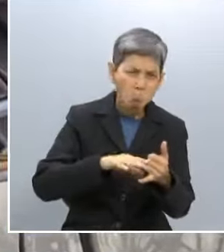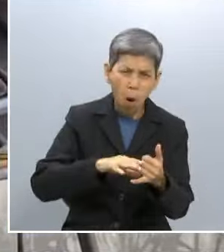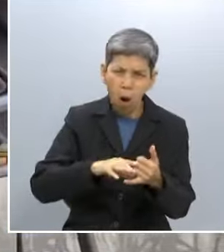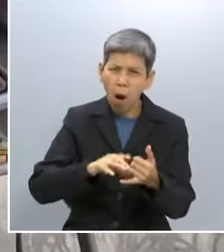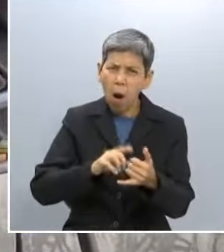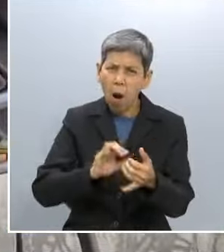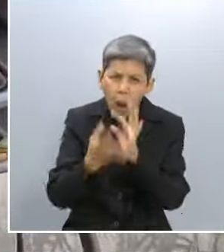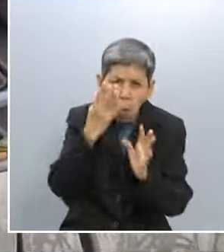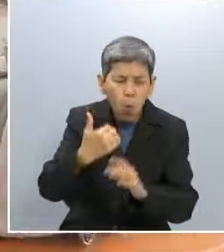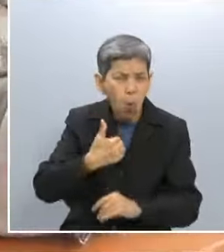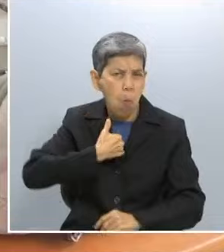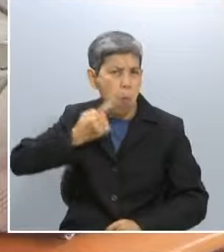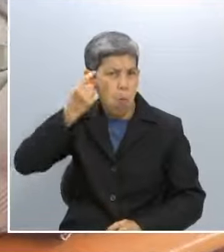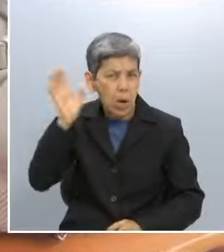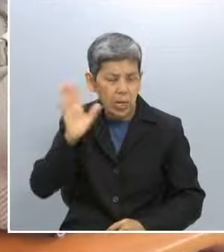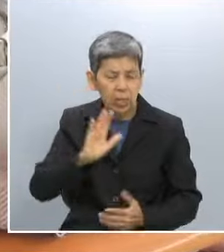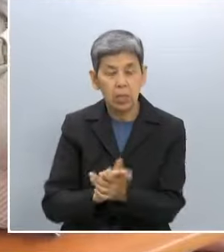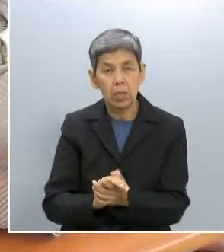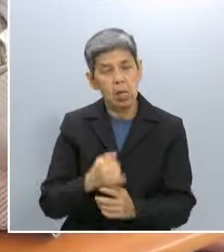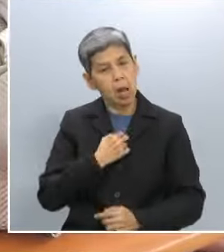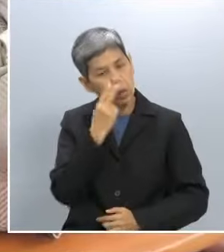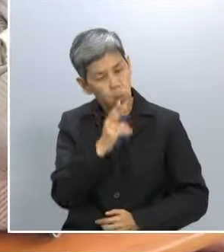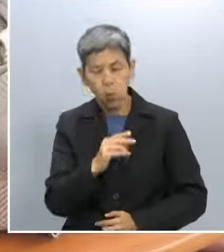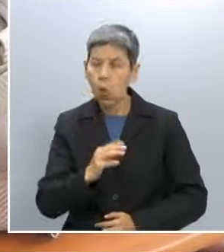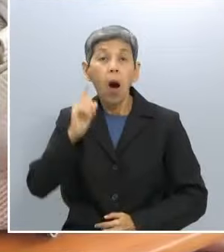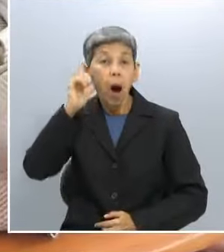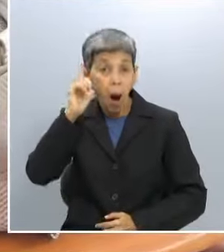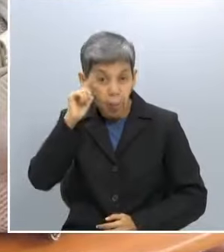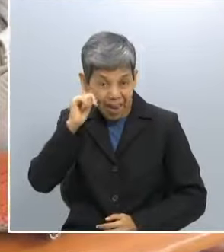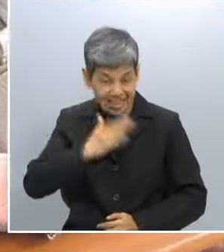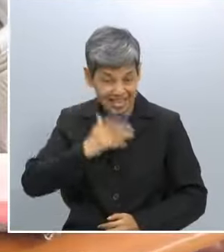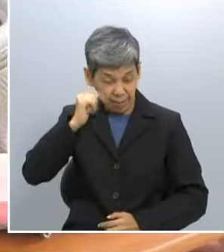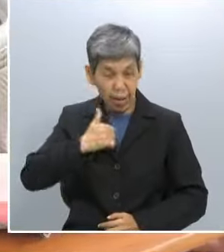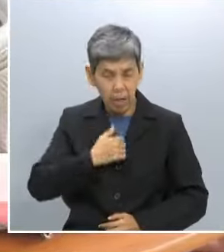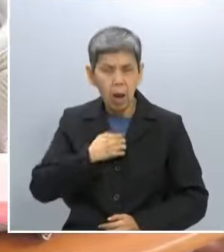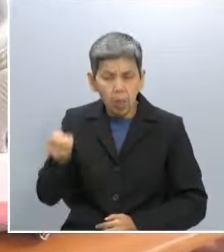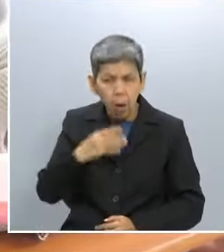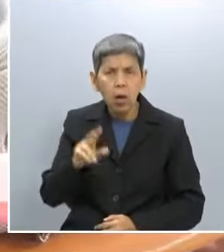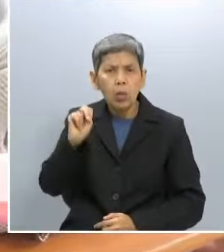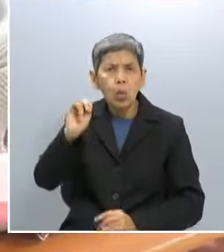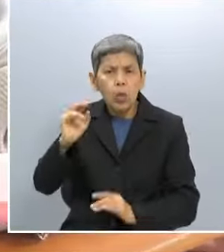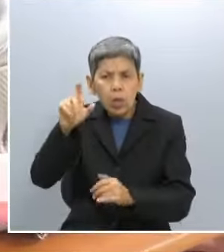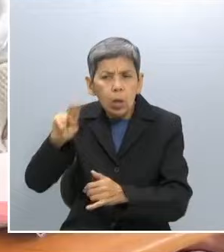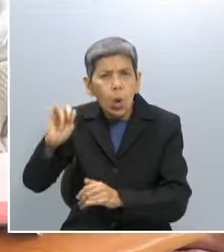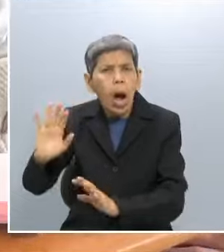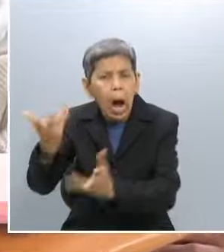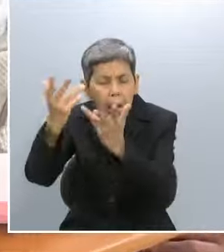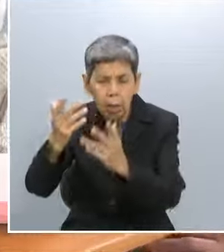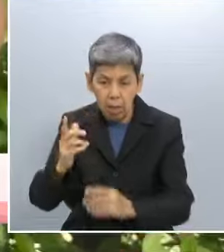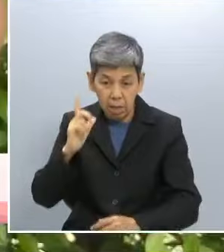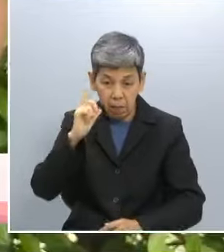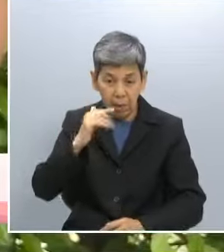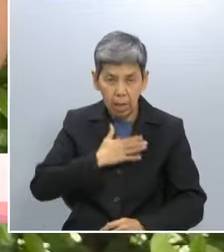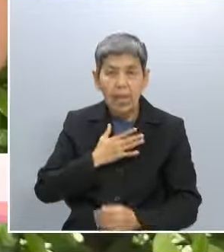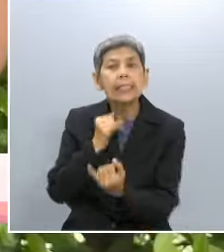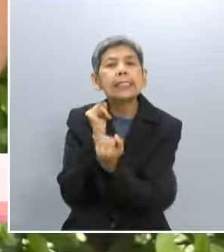พรางศพนะฮะคือมิ้นบอกว่าที่รู้ข่าวเนี่ยเป็นเพราะว่าแม่ของตนเองเนี่ยเป็นคนมาบอกว่านุ่นเนี่ยหายตัวไปนะเพราะแม่ตนเองเนี่ยจะส